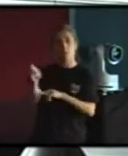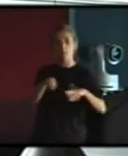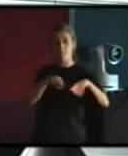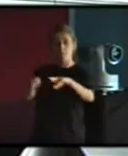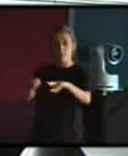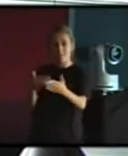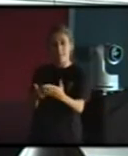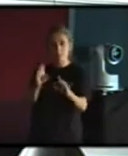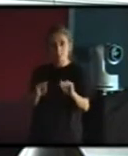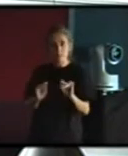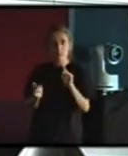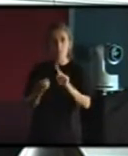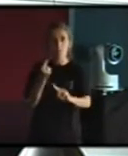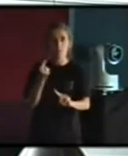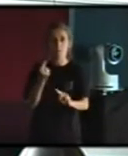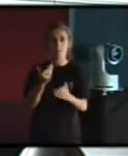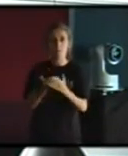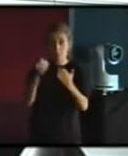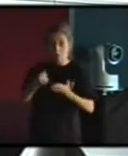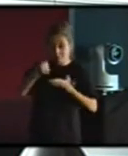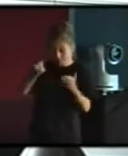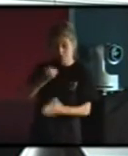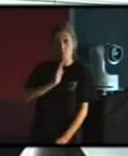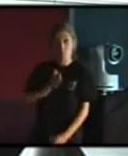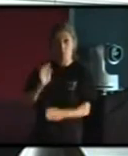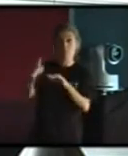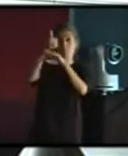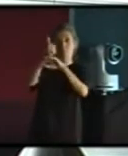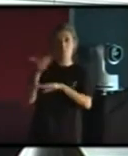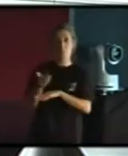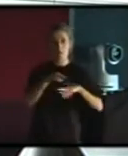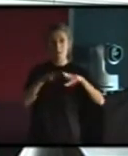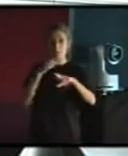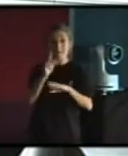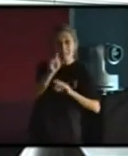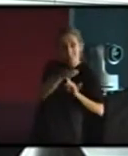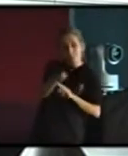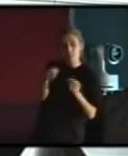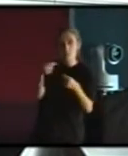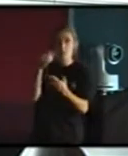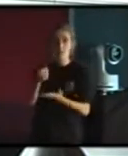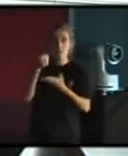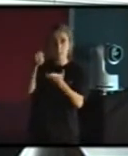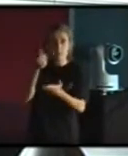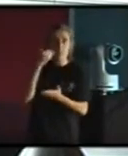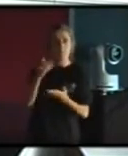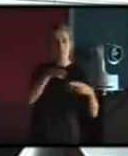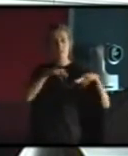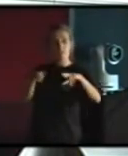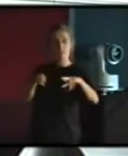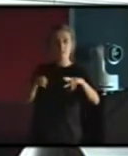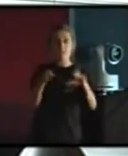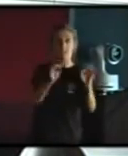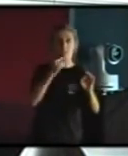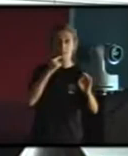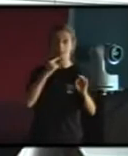important. C'est ce qui est premier dans le patrimoine de Bordeaux. C'est aussi patrimonial, la nature. Et sans fleuve, il n'y aurait pas eu de civilisation du vin,